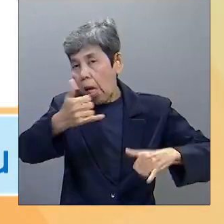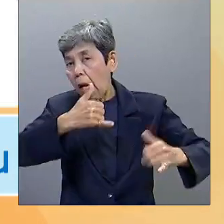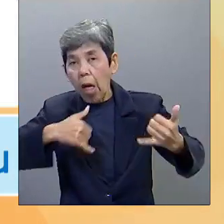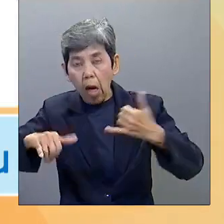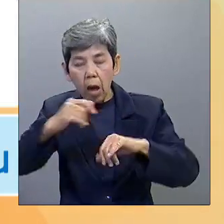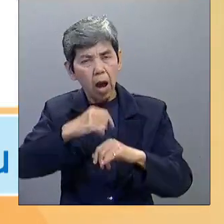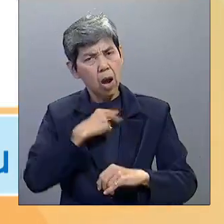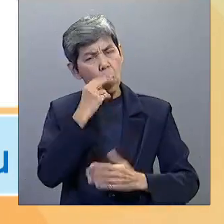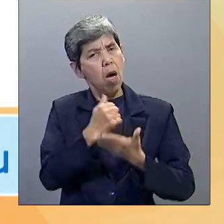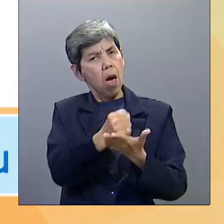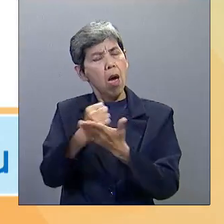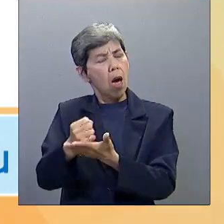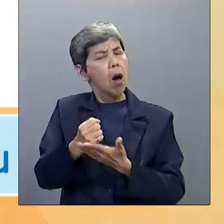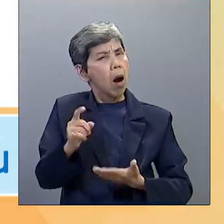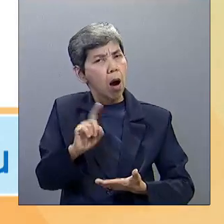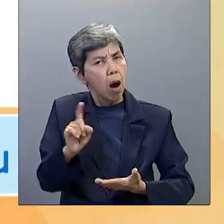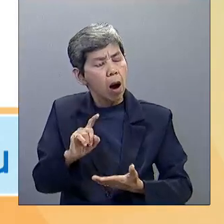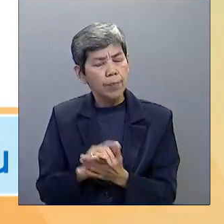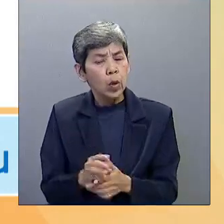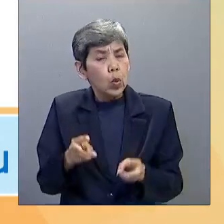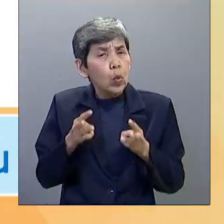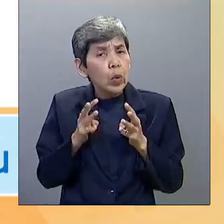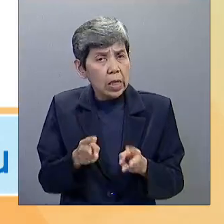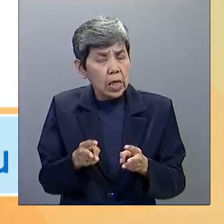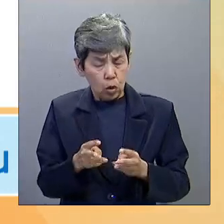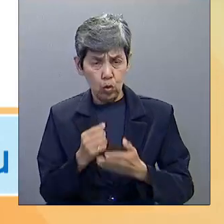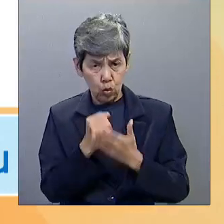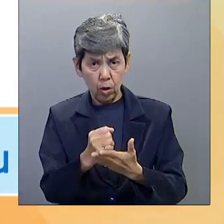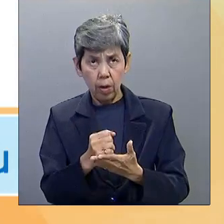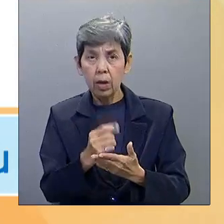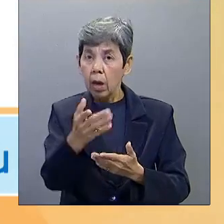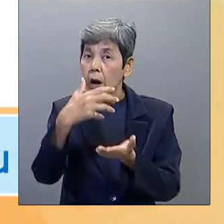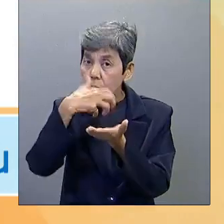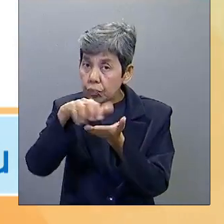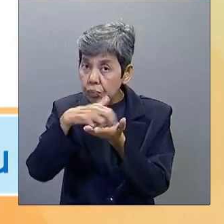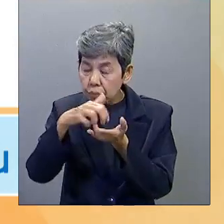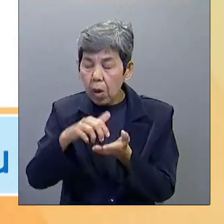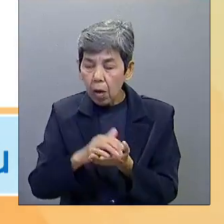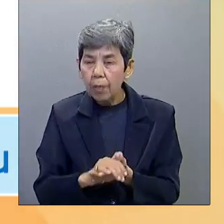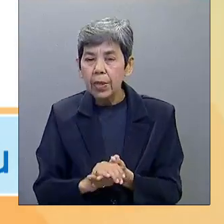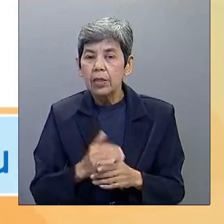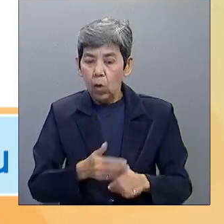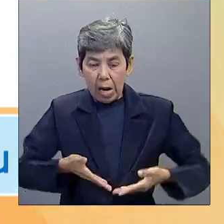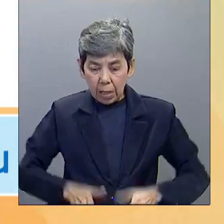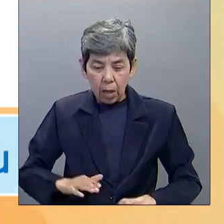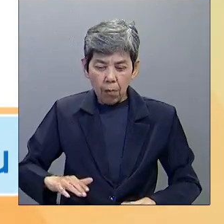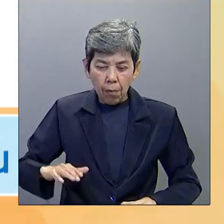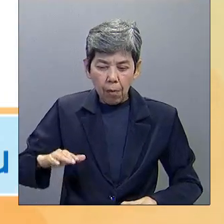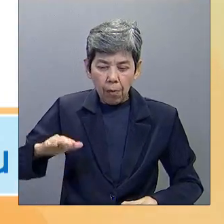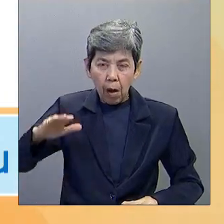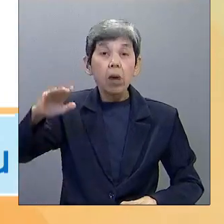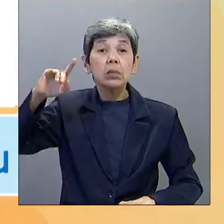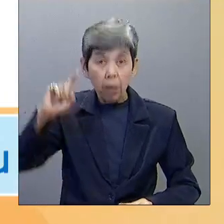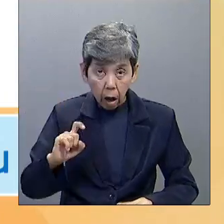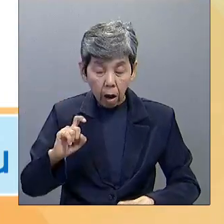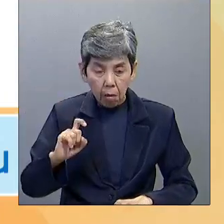จริงๆมันเป็นการแก้ไขปัญหาปลายทางแต่ว่ากระบวนการทั้งหมดทั้งชีวิตอย่างที่คุณอัชราบอกเมื่อสักครู่นี้ตั้งแต่เกิดไปจนเสียชีวิต